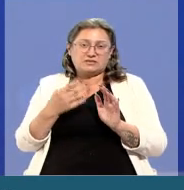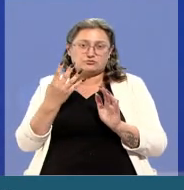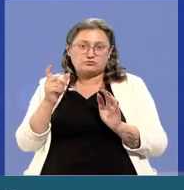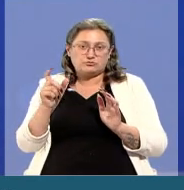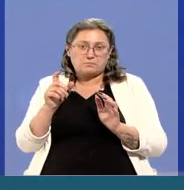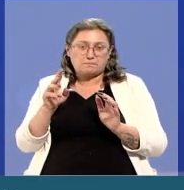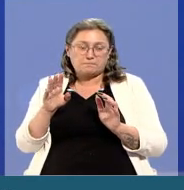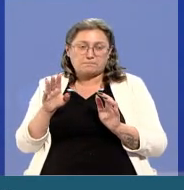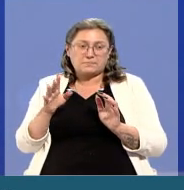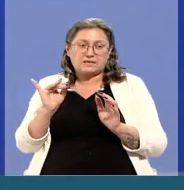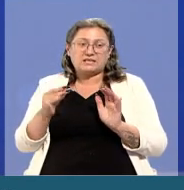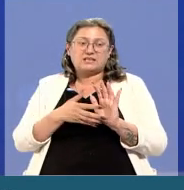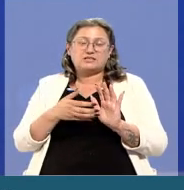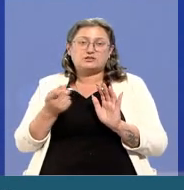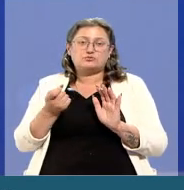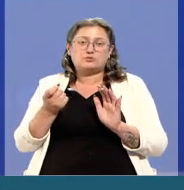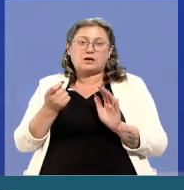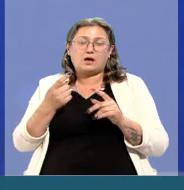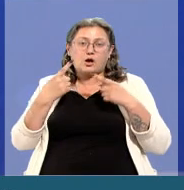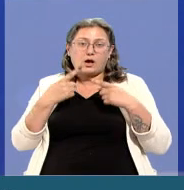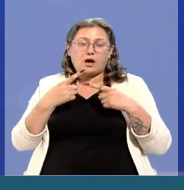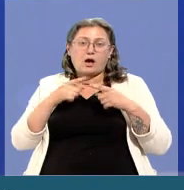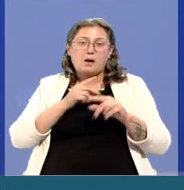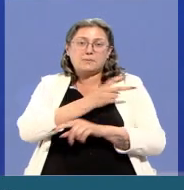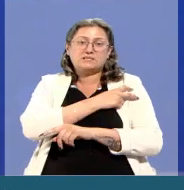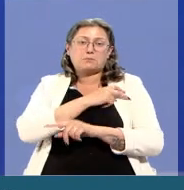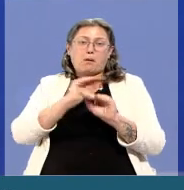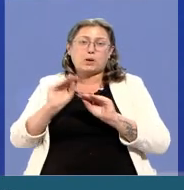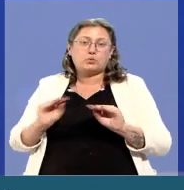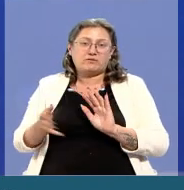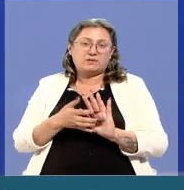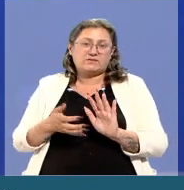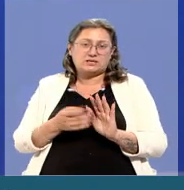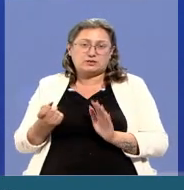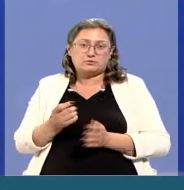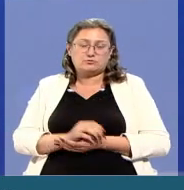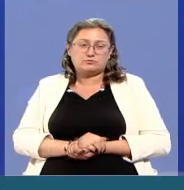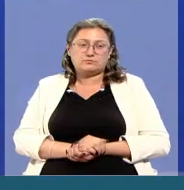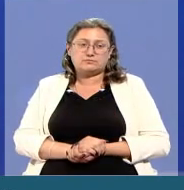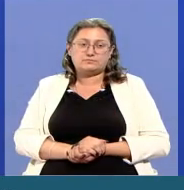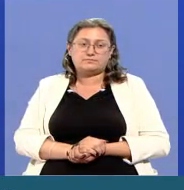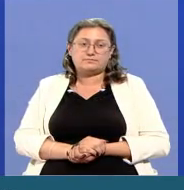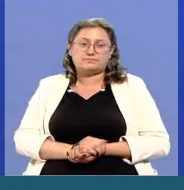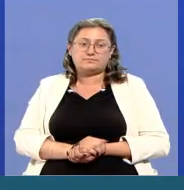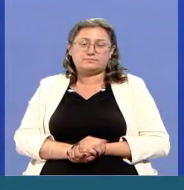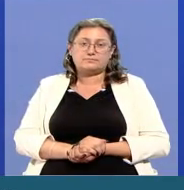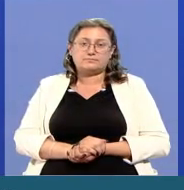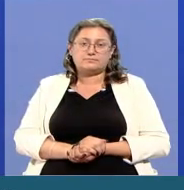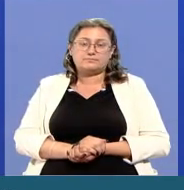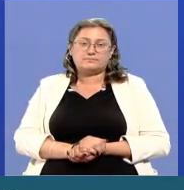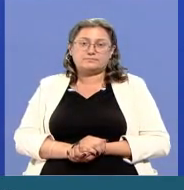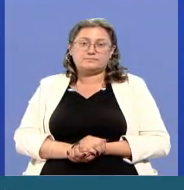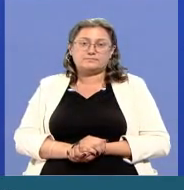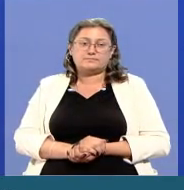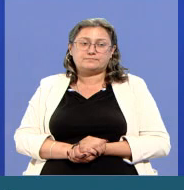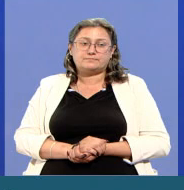жатырмыз. Жылдың аяғына шейін 10 жұмыс орны ашылатынына жоспарлап отырмыз. Инвестициялау негізі